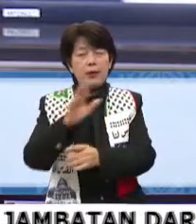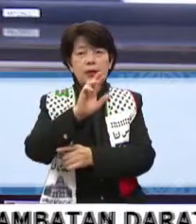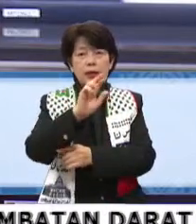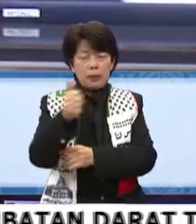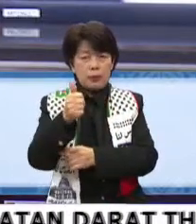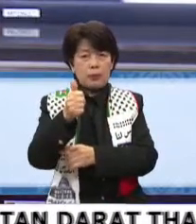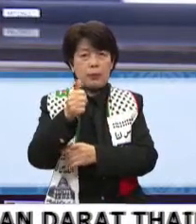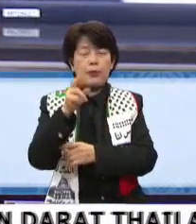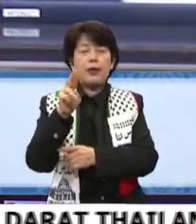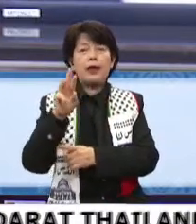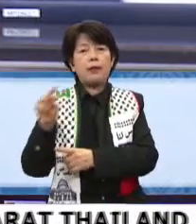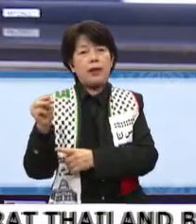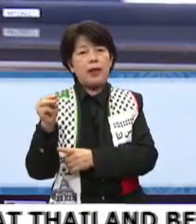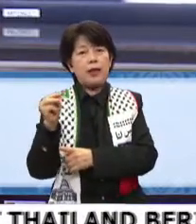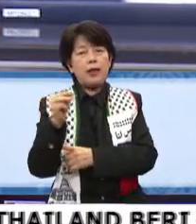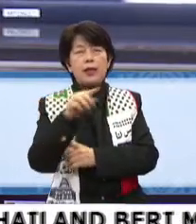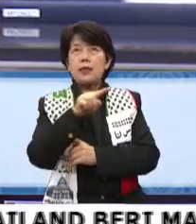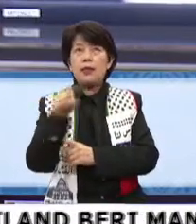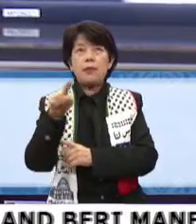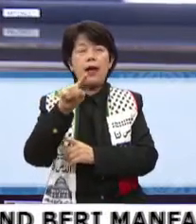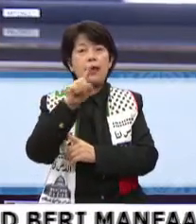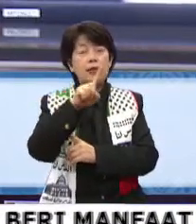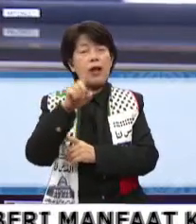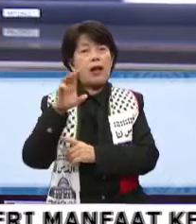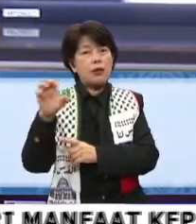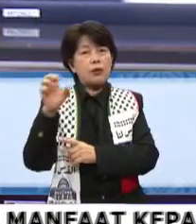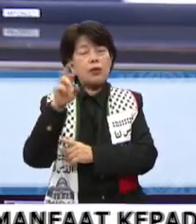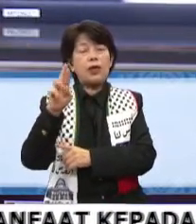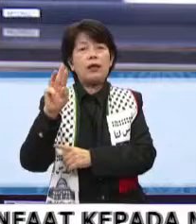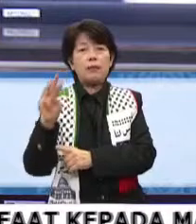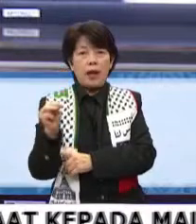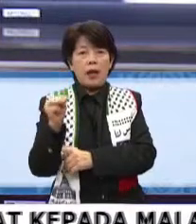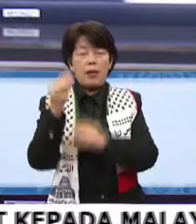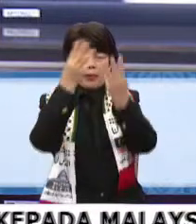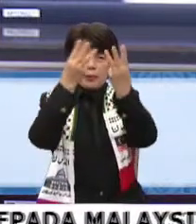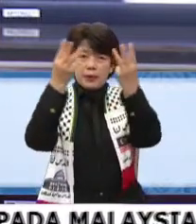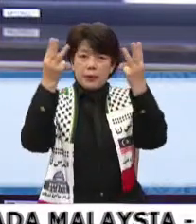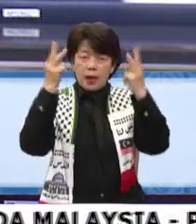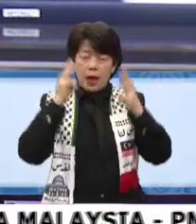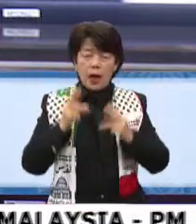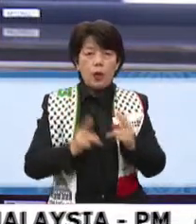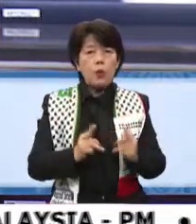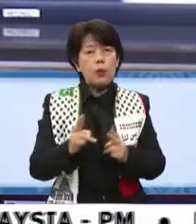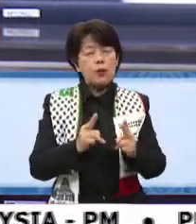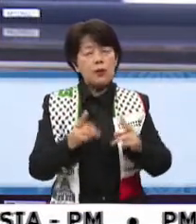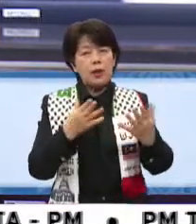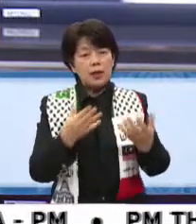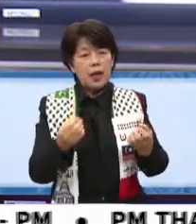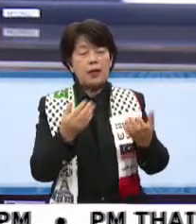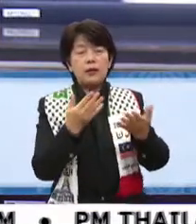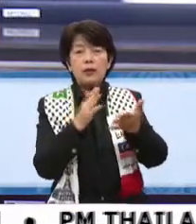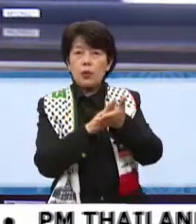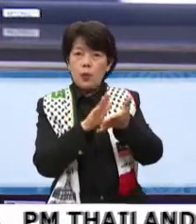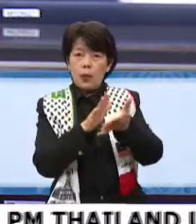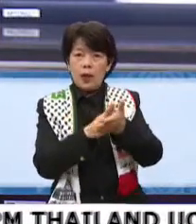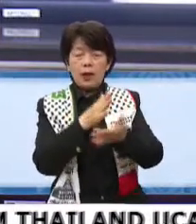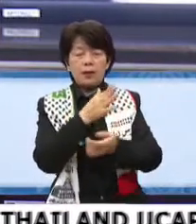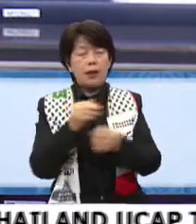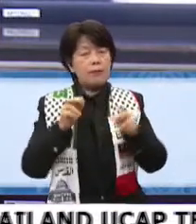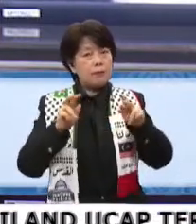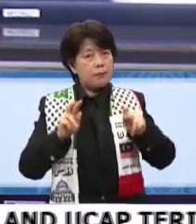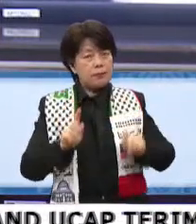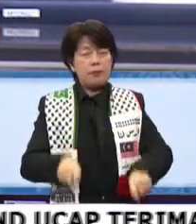hingga R r000 Usahawan orang asli yang memohon pembiayaan spora perlu